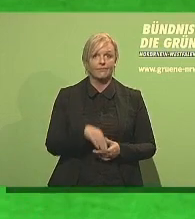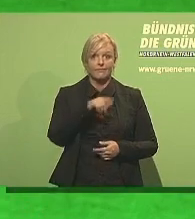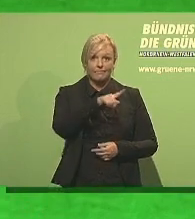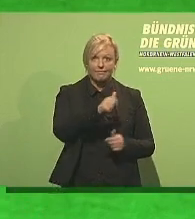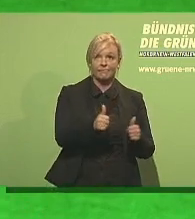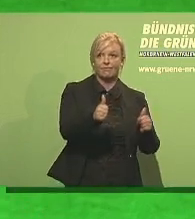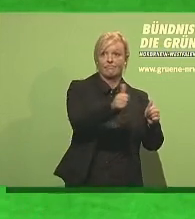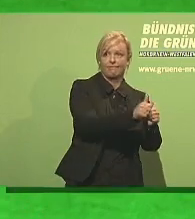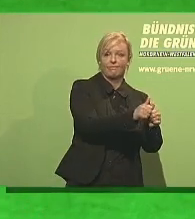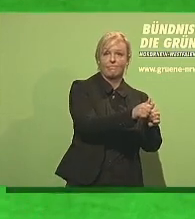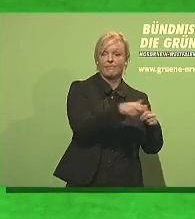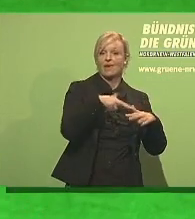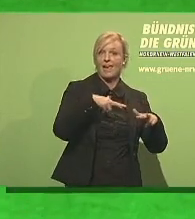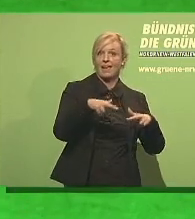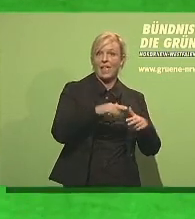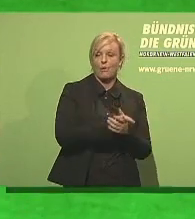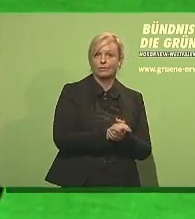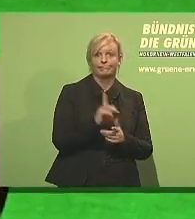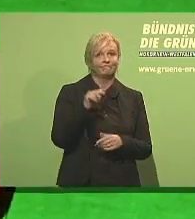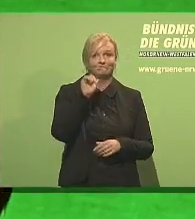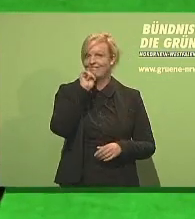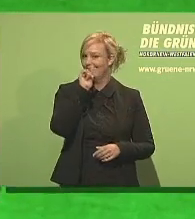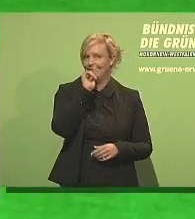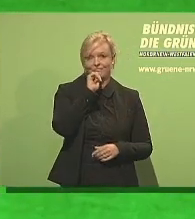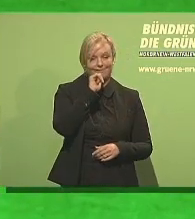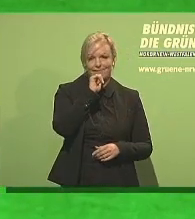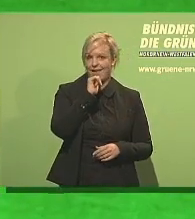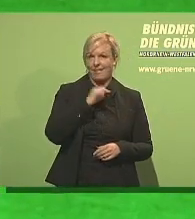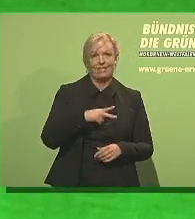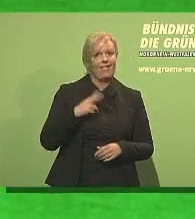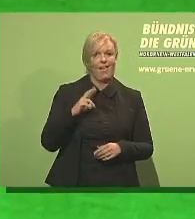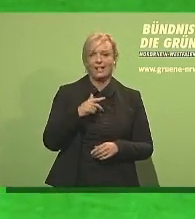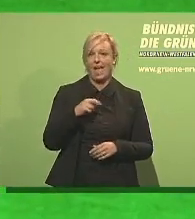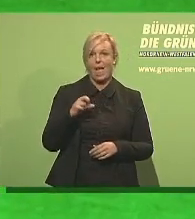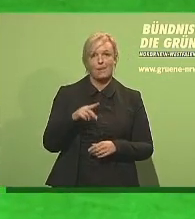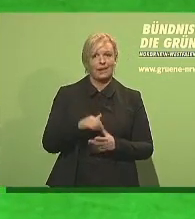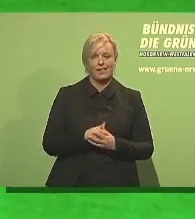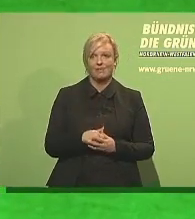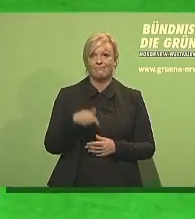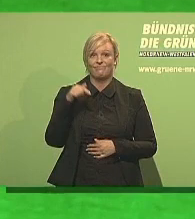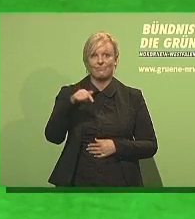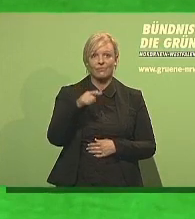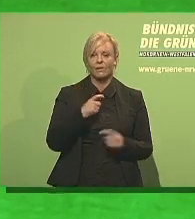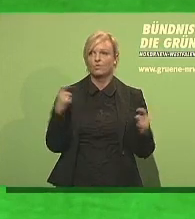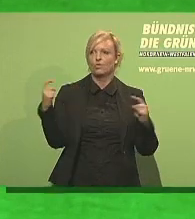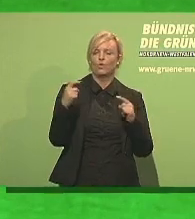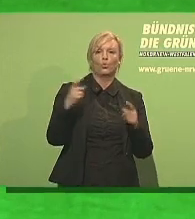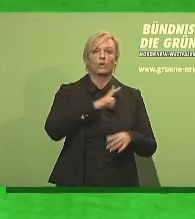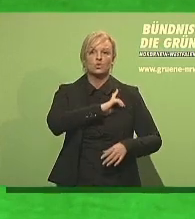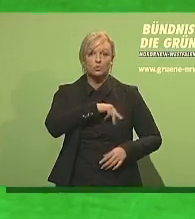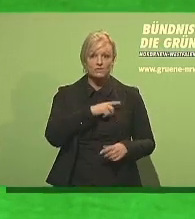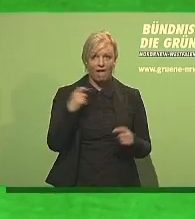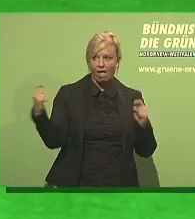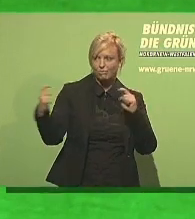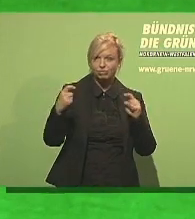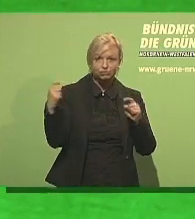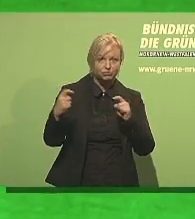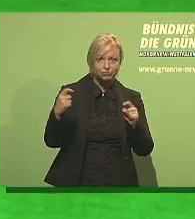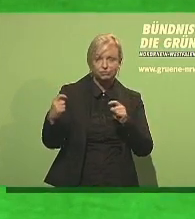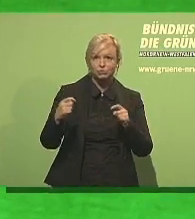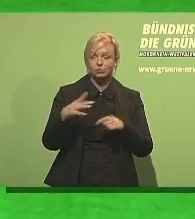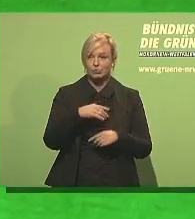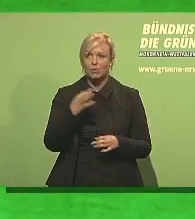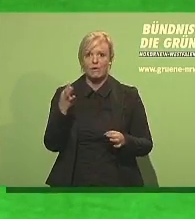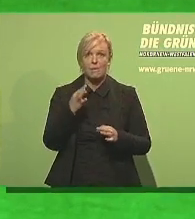Regierung? Nein, Herr Gabriel, wenn es in heiklen Sozialdebatten darum ging, Stellung auch für diejenigen zu beziehen,